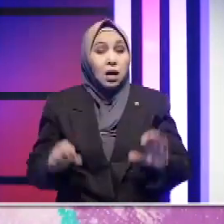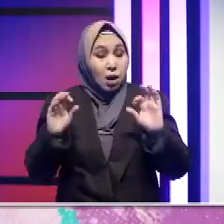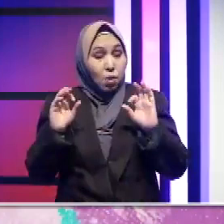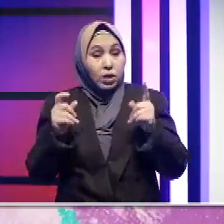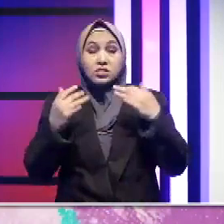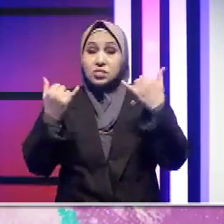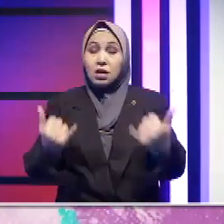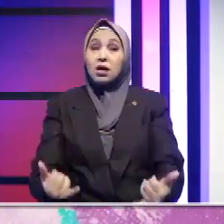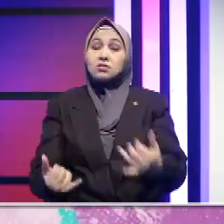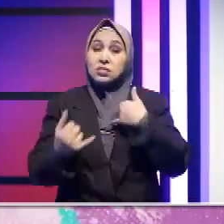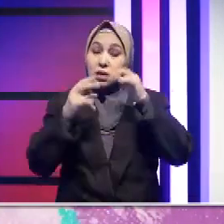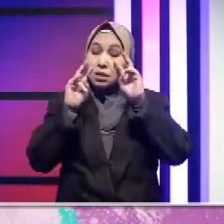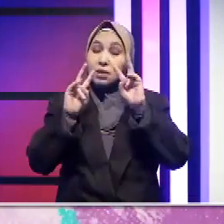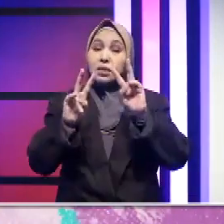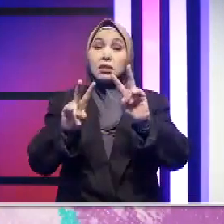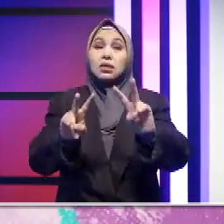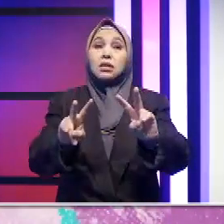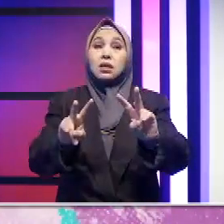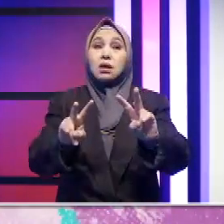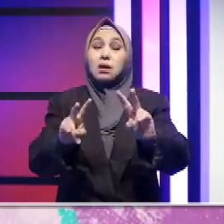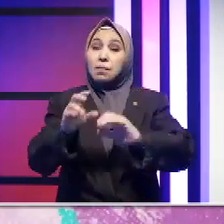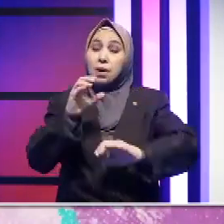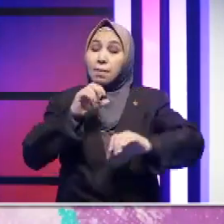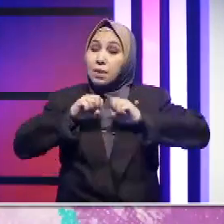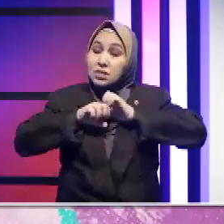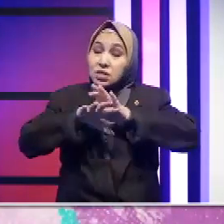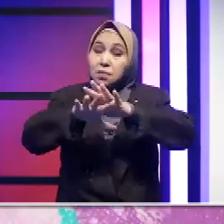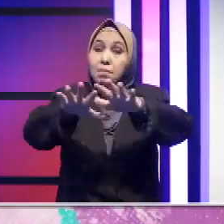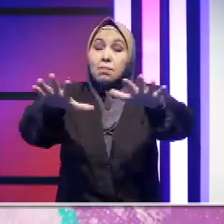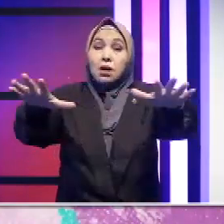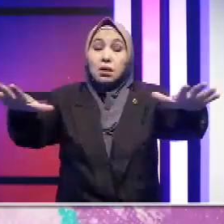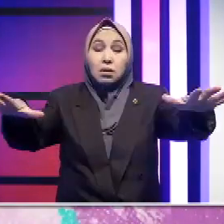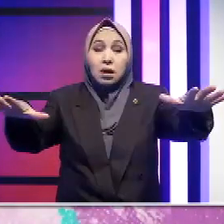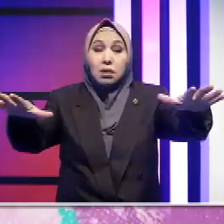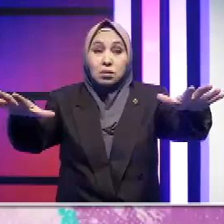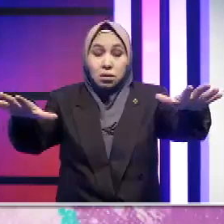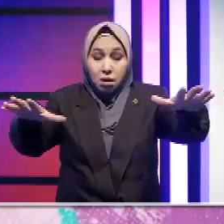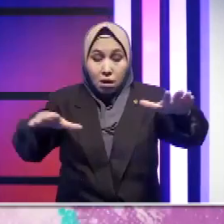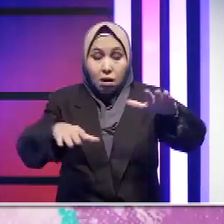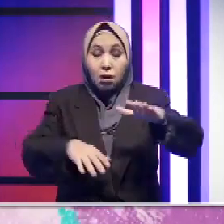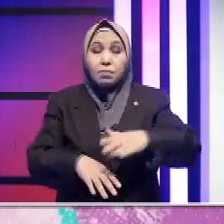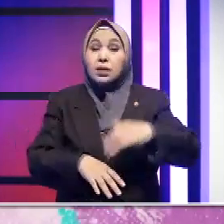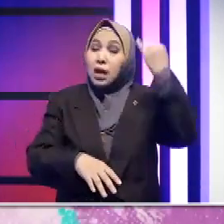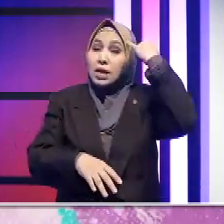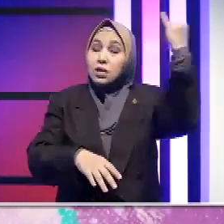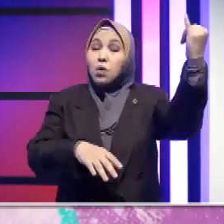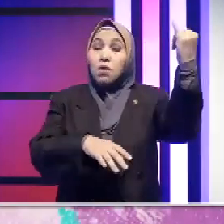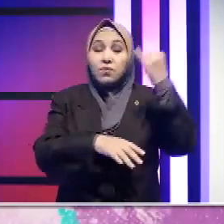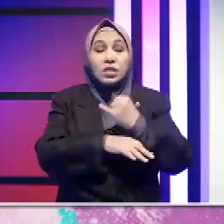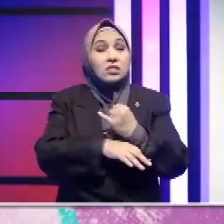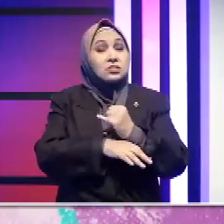k'naan saya coba usaha menyebarkan ide islam-id of islam